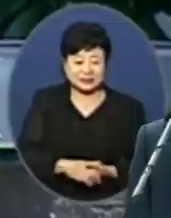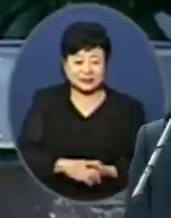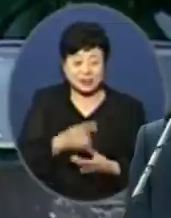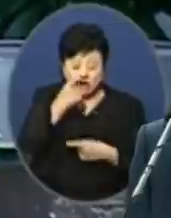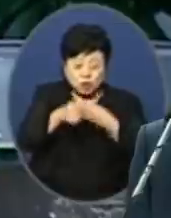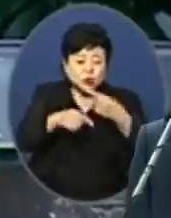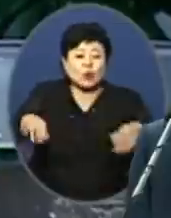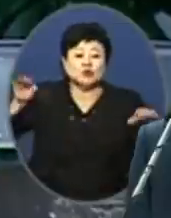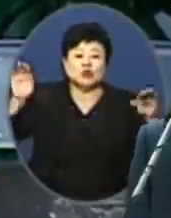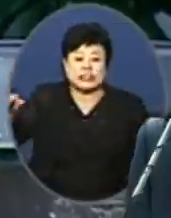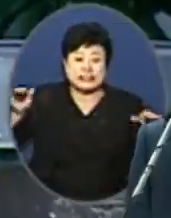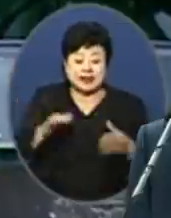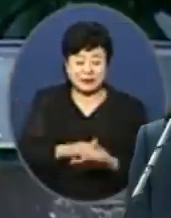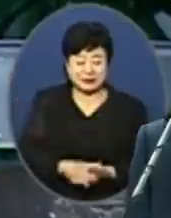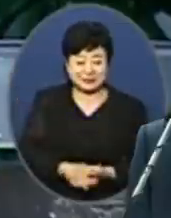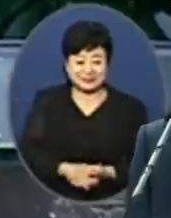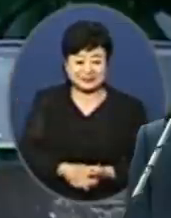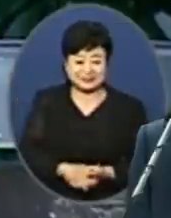독수리지요.